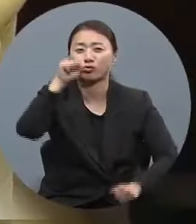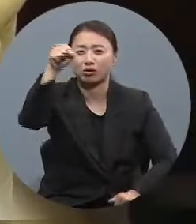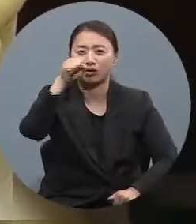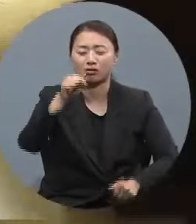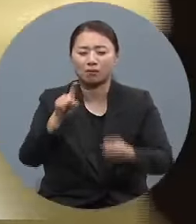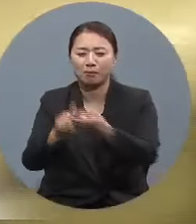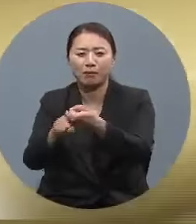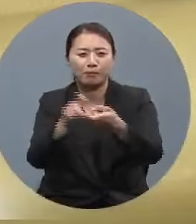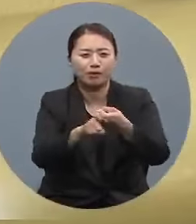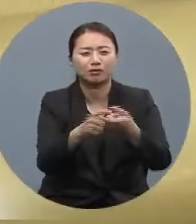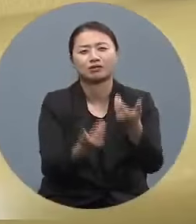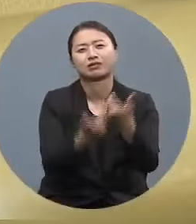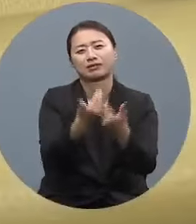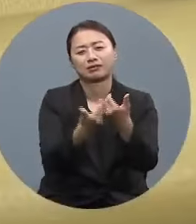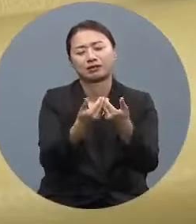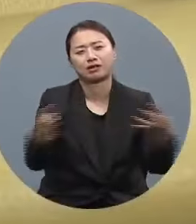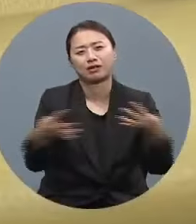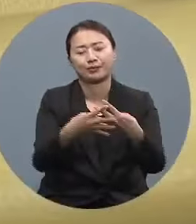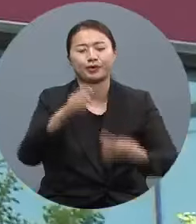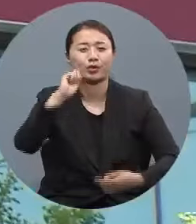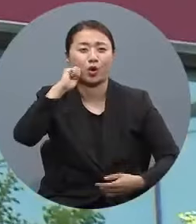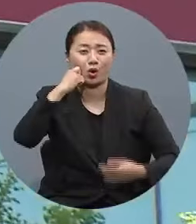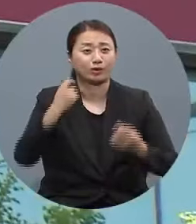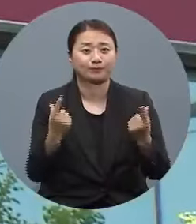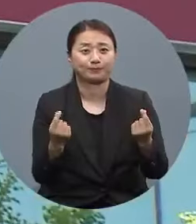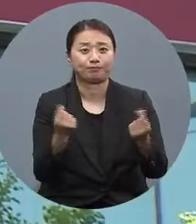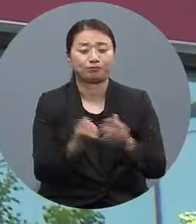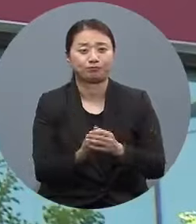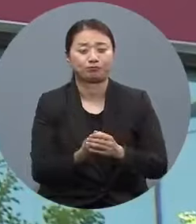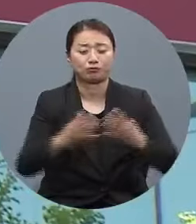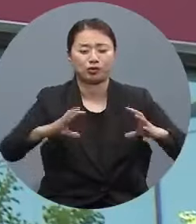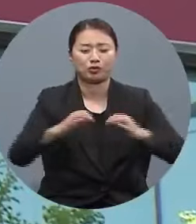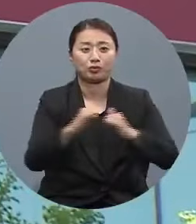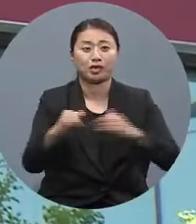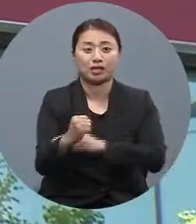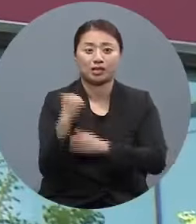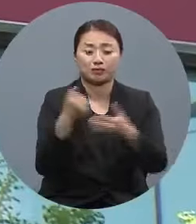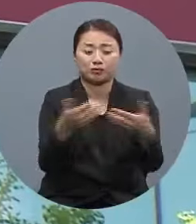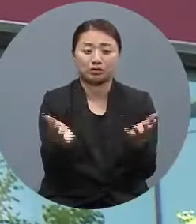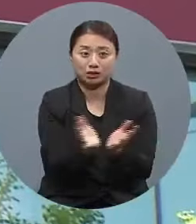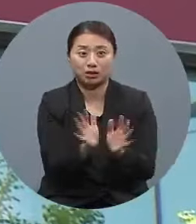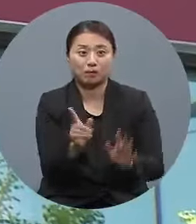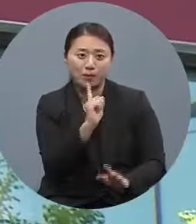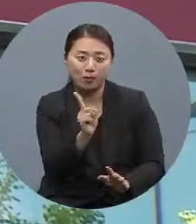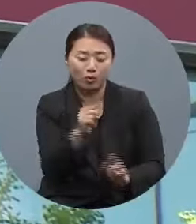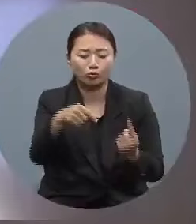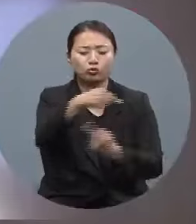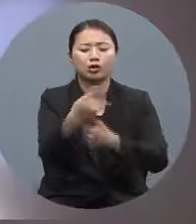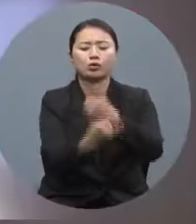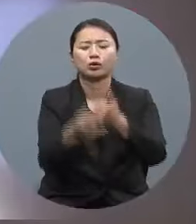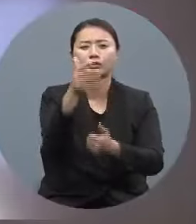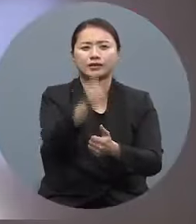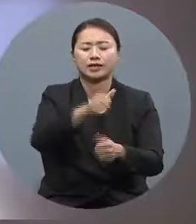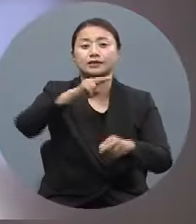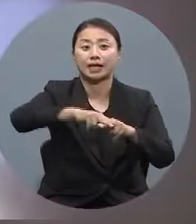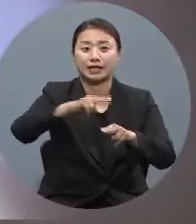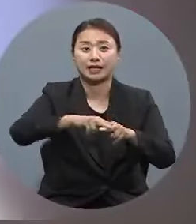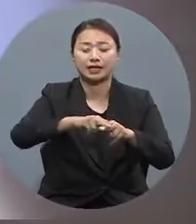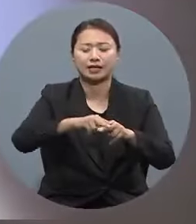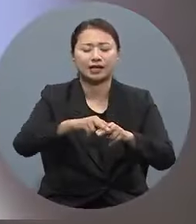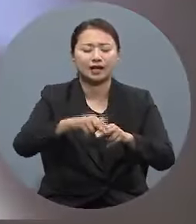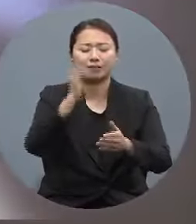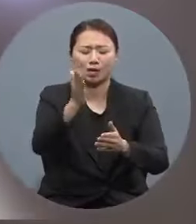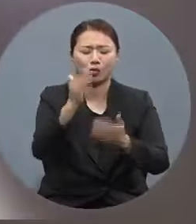개 조차 쉽지 않은 상황입니다 그러자 국민의 물산 시당은 운영위원장 자리를 의원